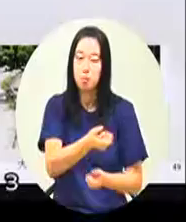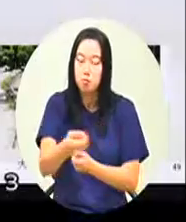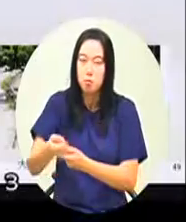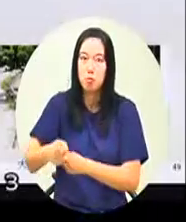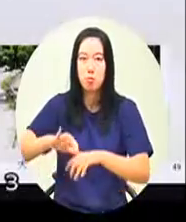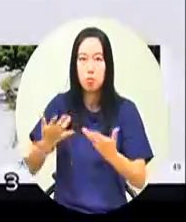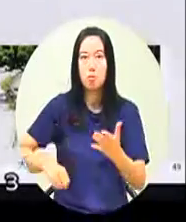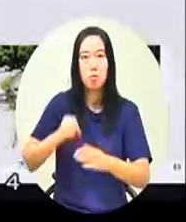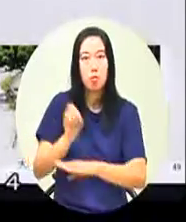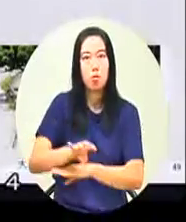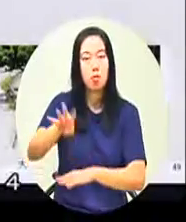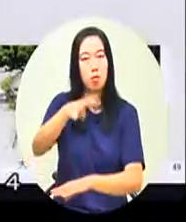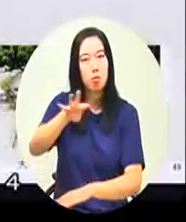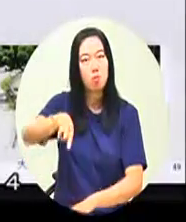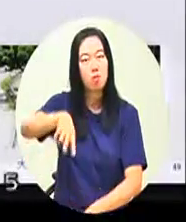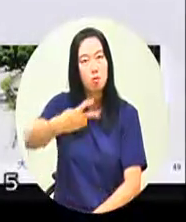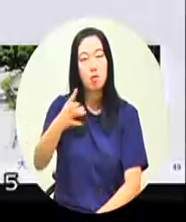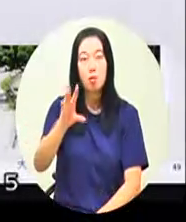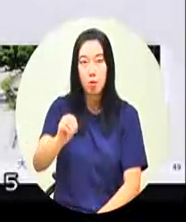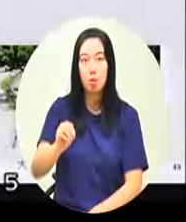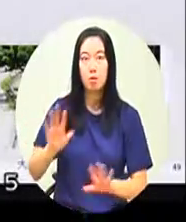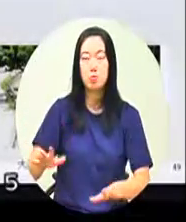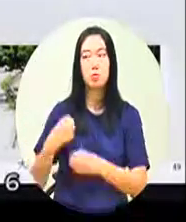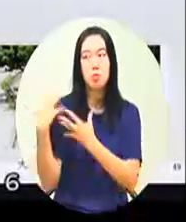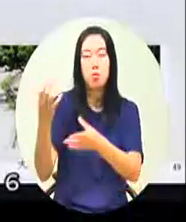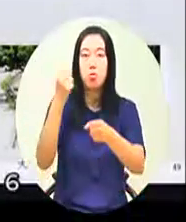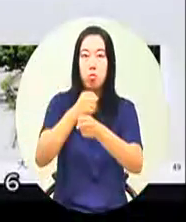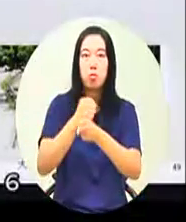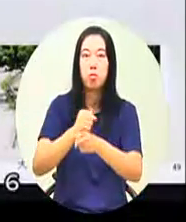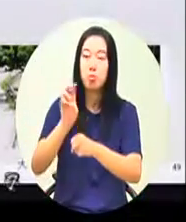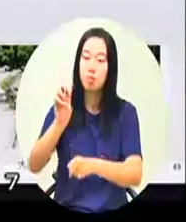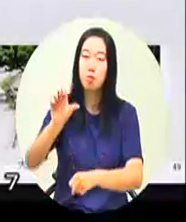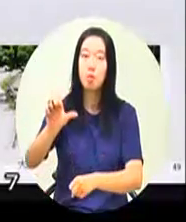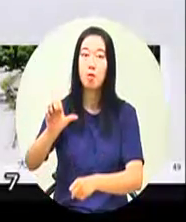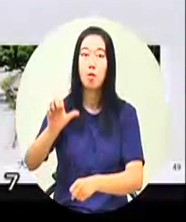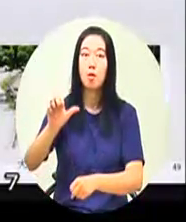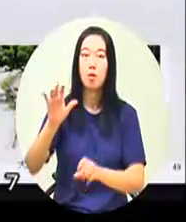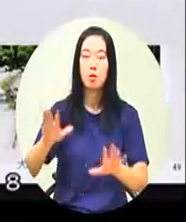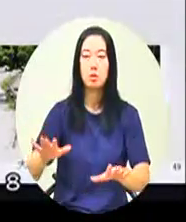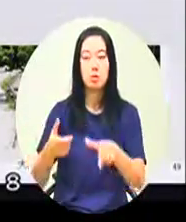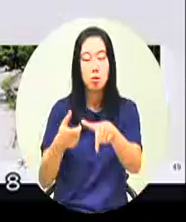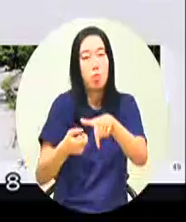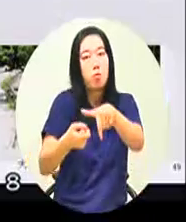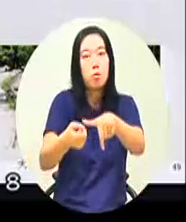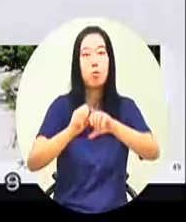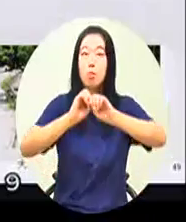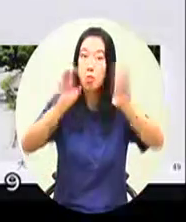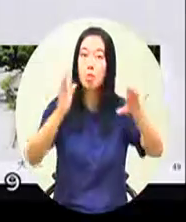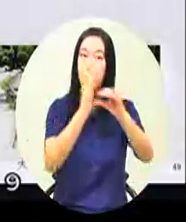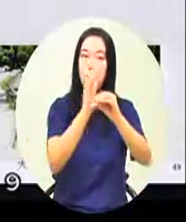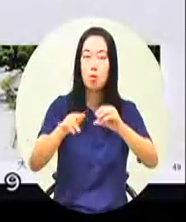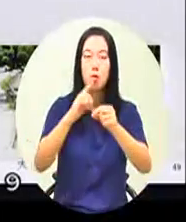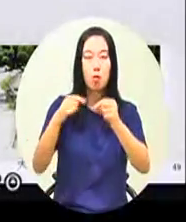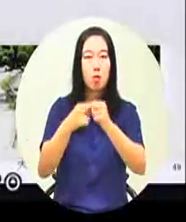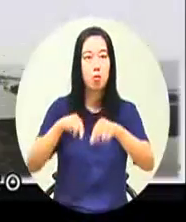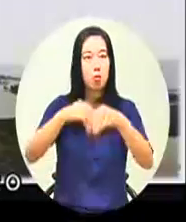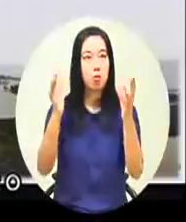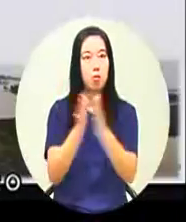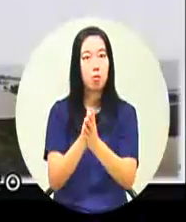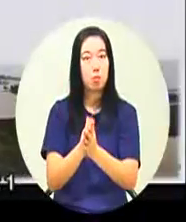7200万，那我们今年度已经发报了35件。那另外有一些案子目前在公告，那预计是在年底会全数完成。下